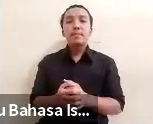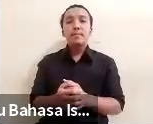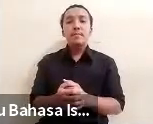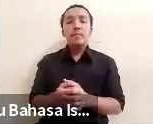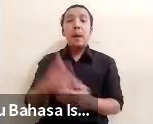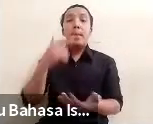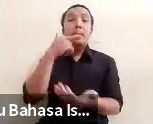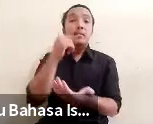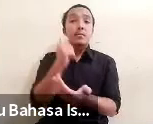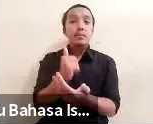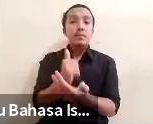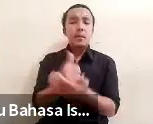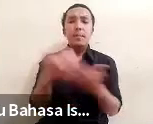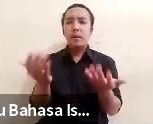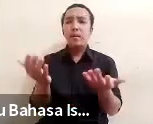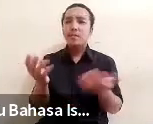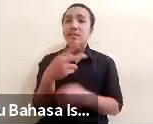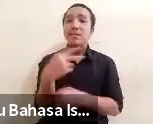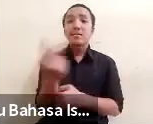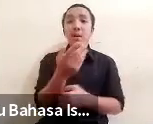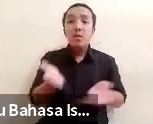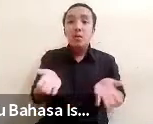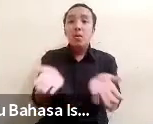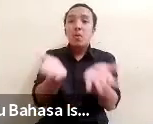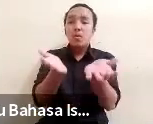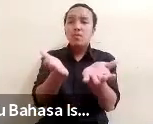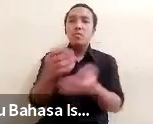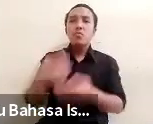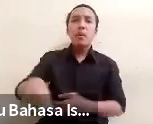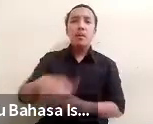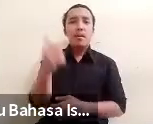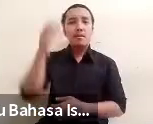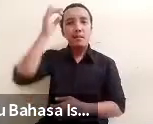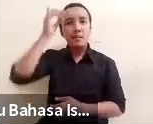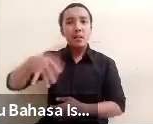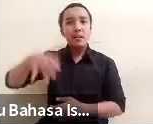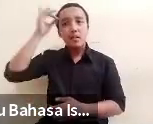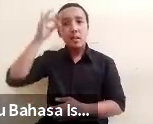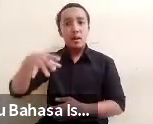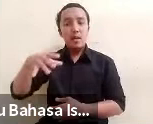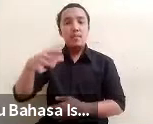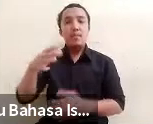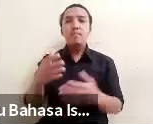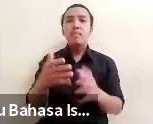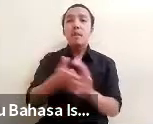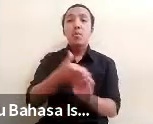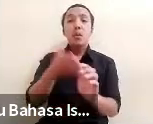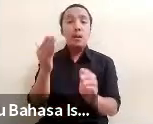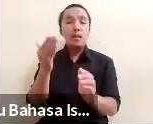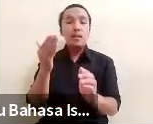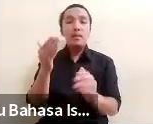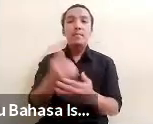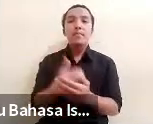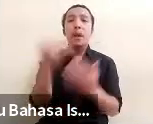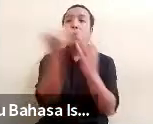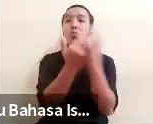penting adalah kita dorong agar desa-desa mengeluarkan peraturan desa tentang difabilitas.